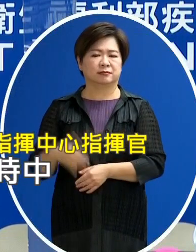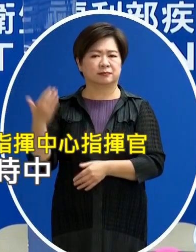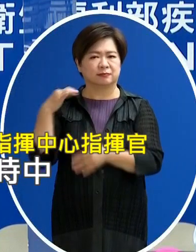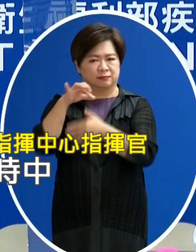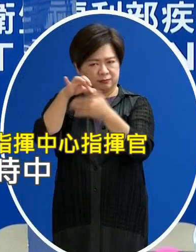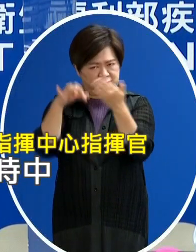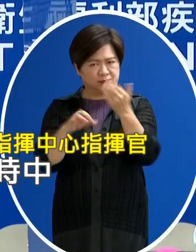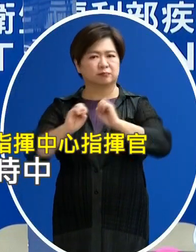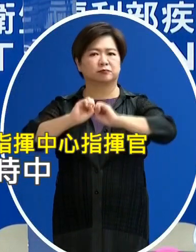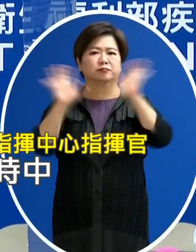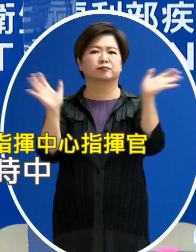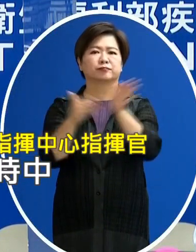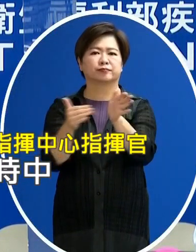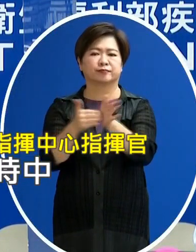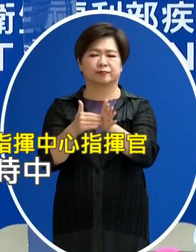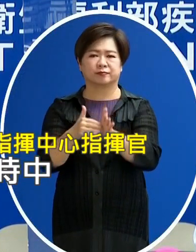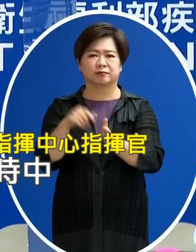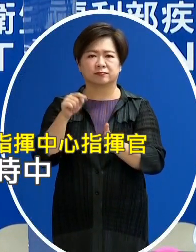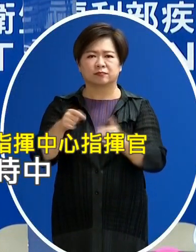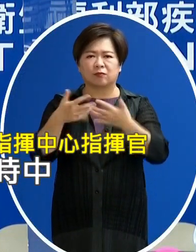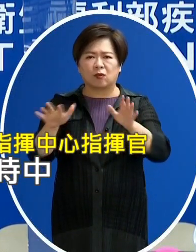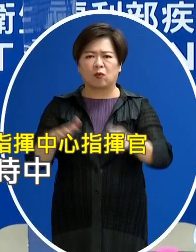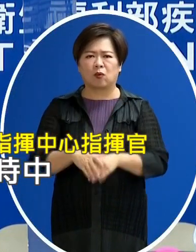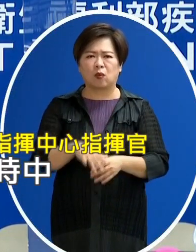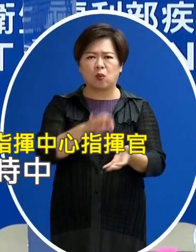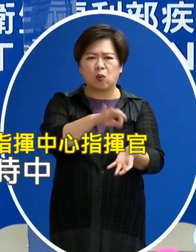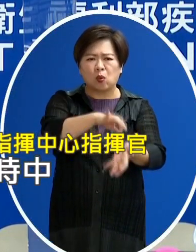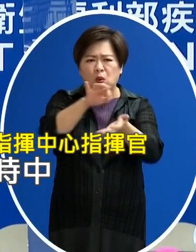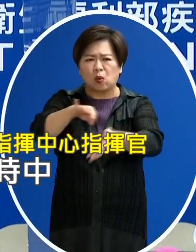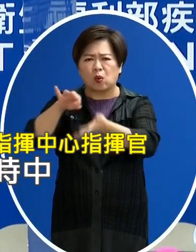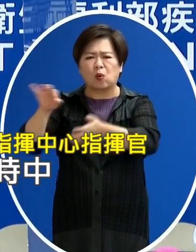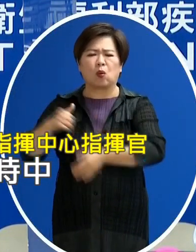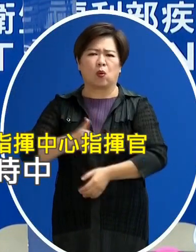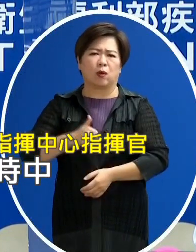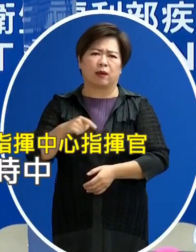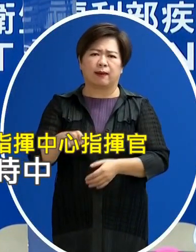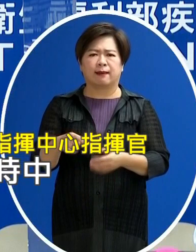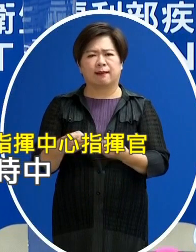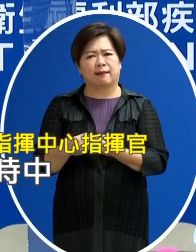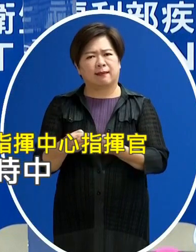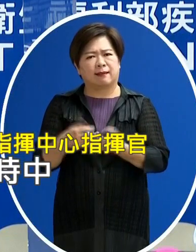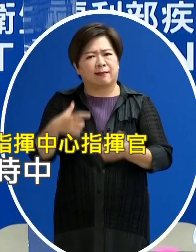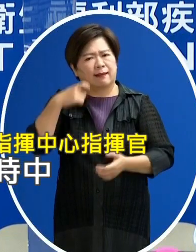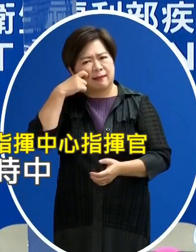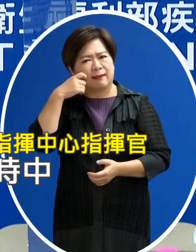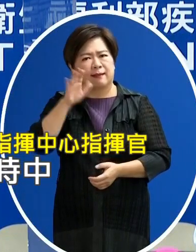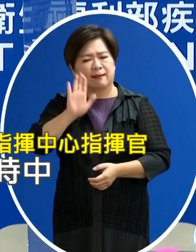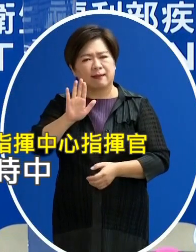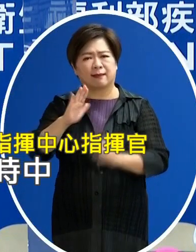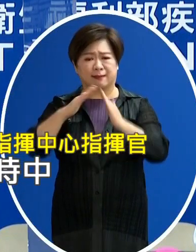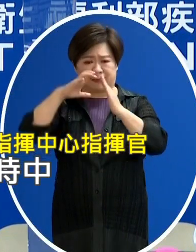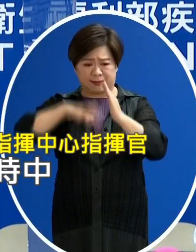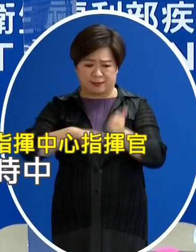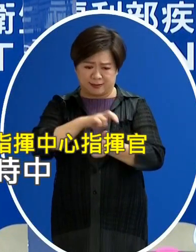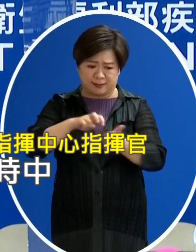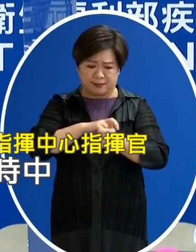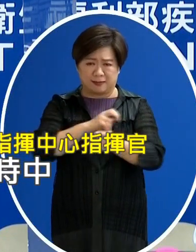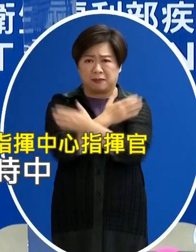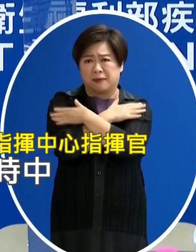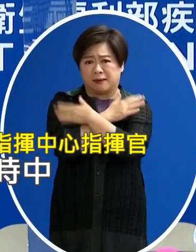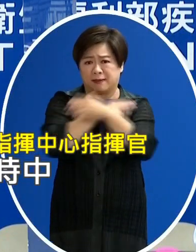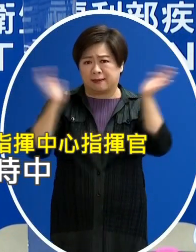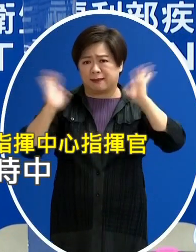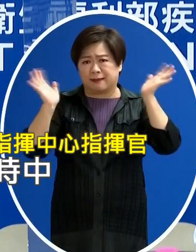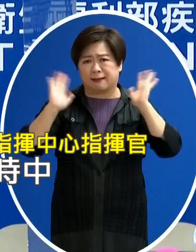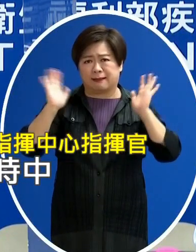定。好，那在这边有很多人反映，就是说确实有一些非常困难哈，在家里照顾的时候，